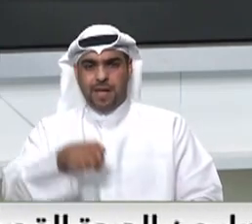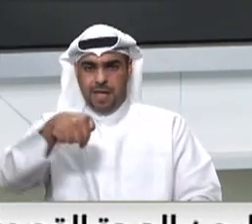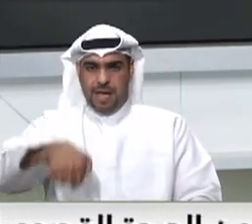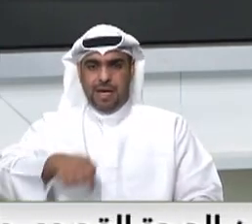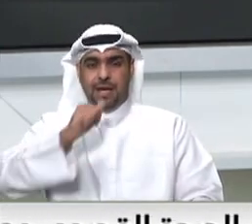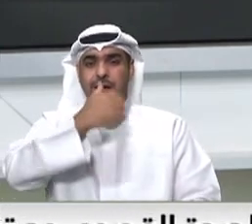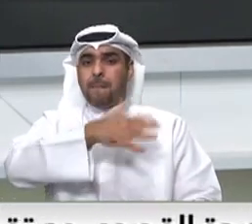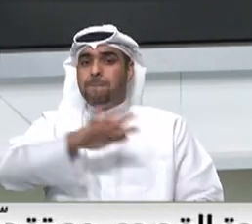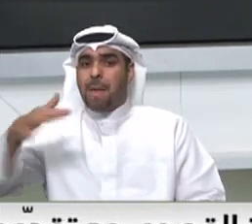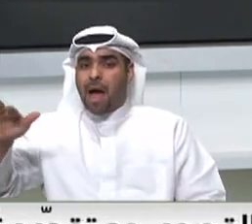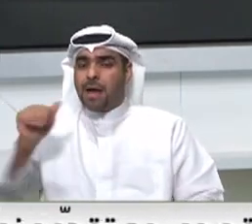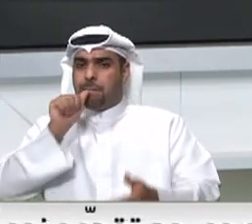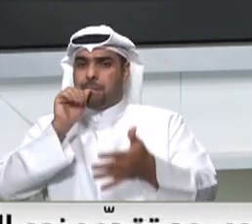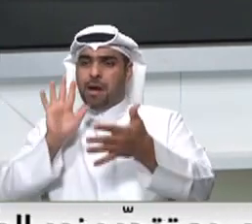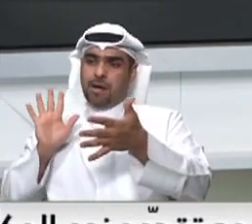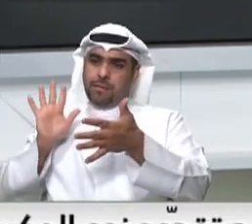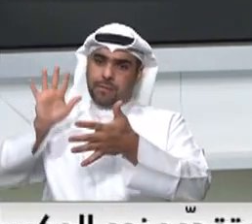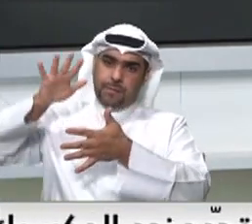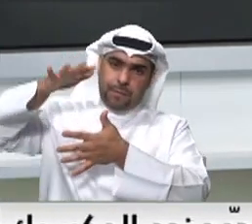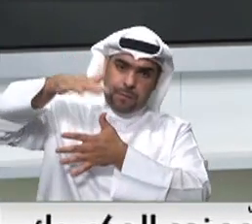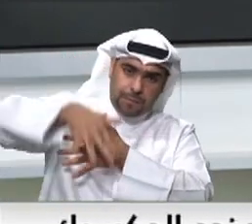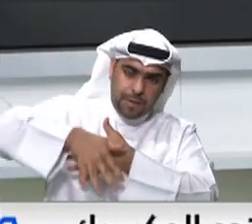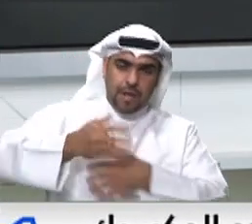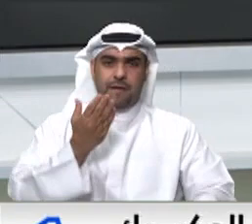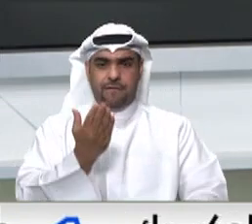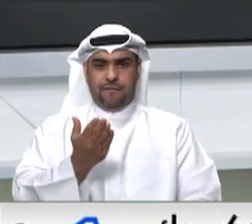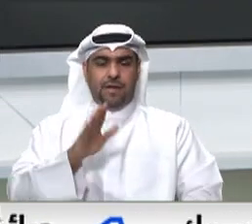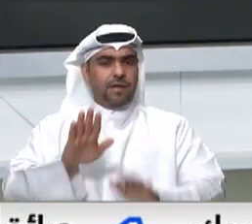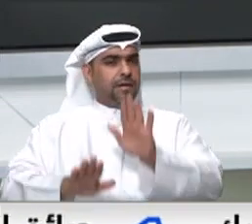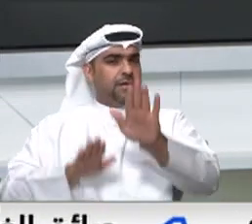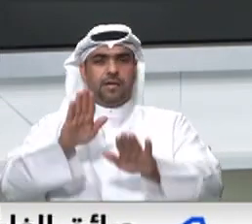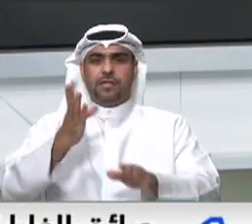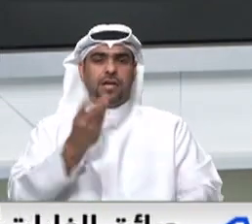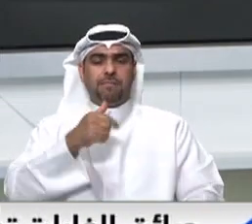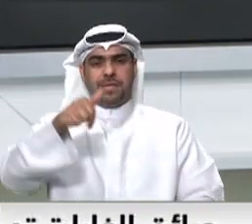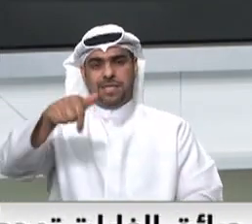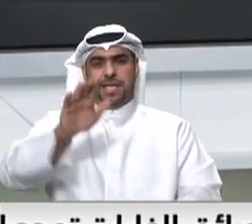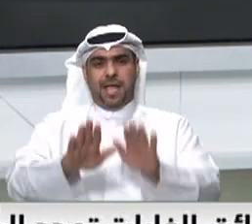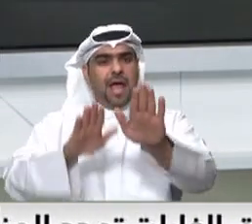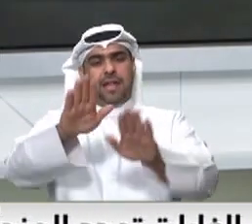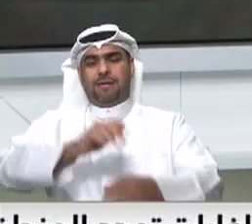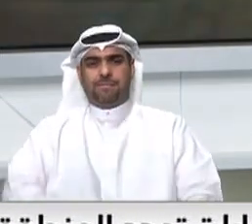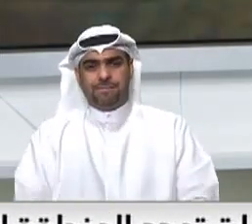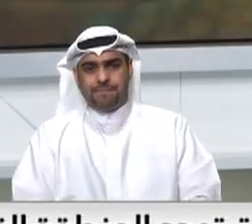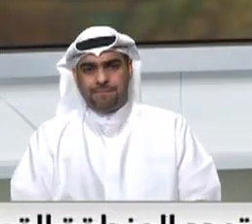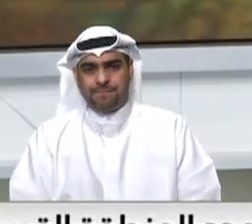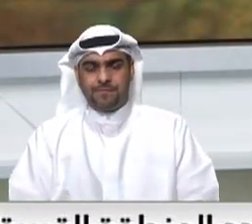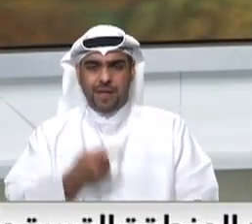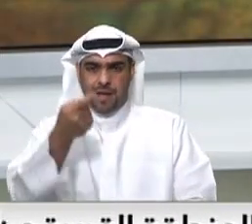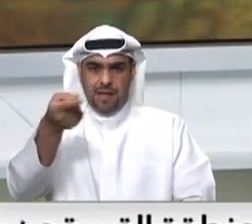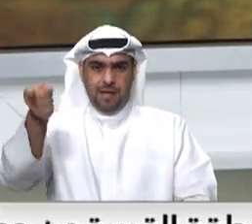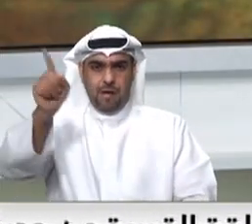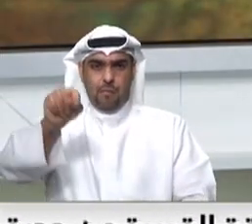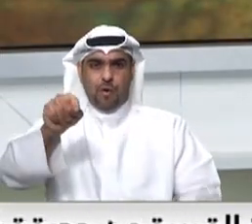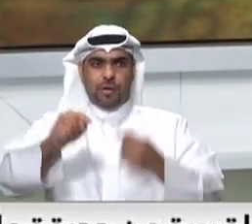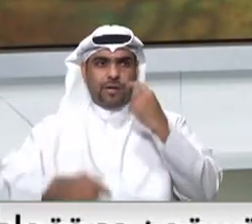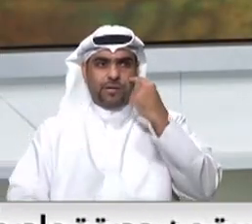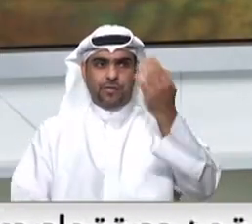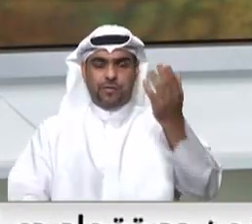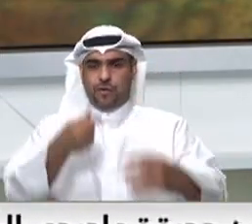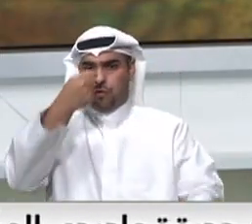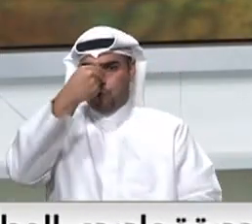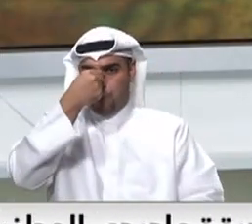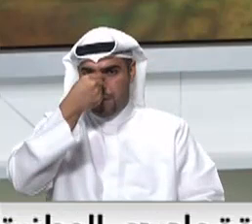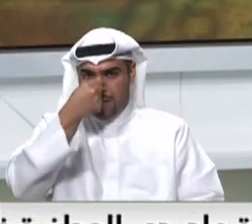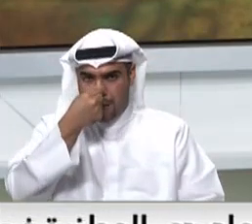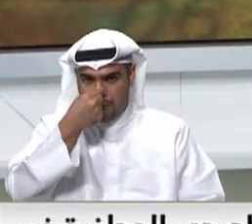الامواج ايضا وارد خلال هذه الليله قد يصل ما بين اثنين الى سته اقدام يوم الغد اجواء راح ترجع معنا باذن